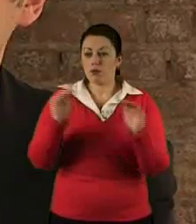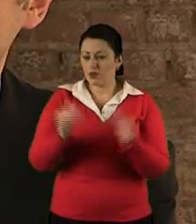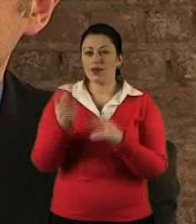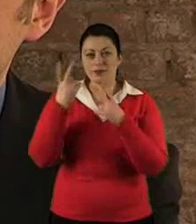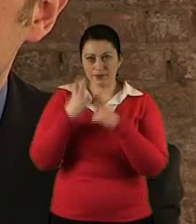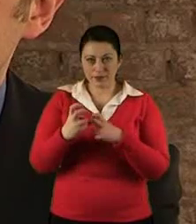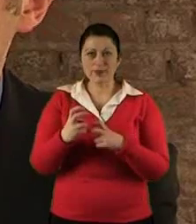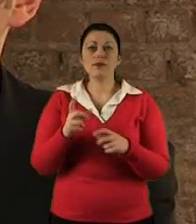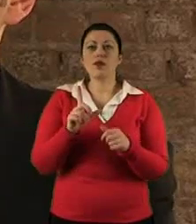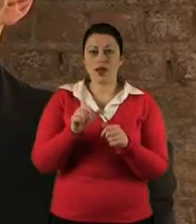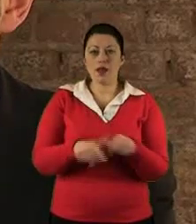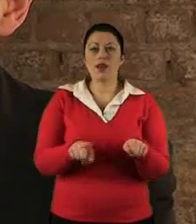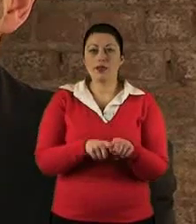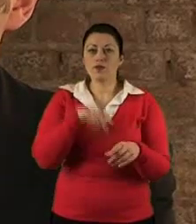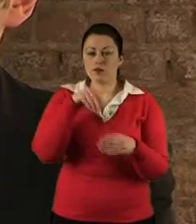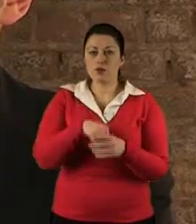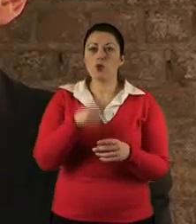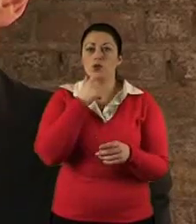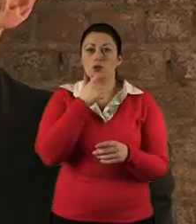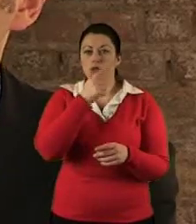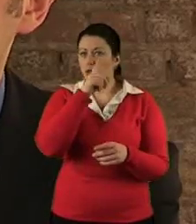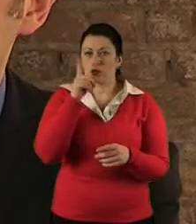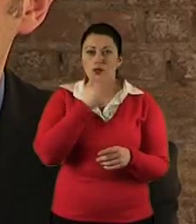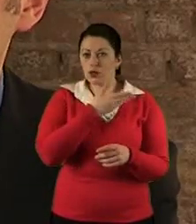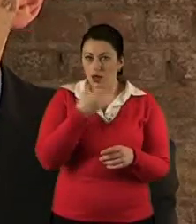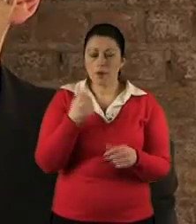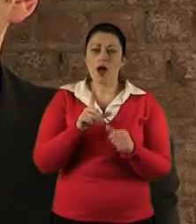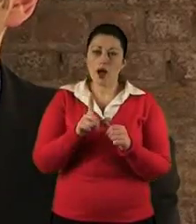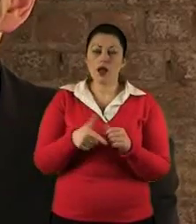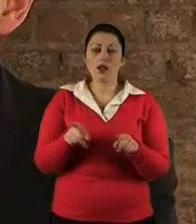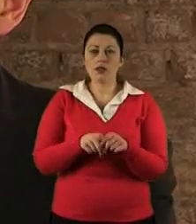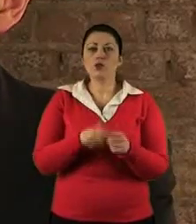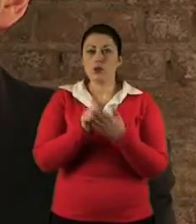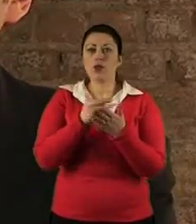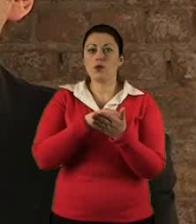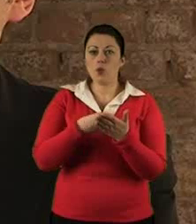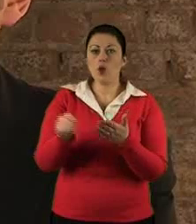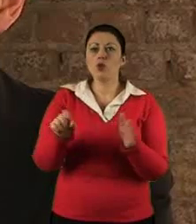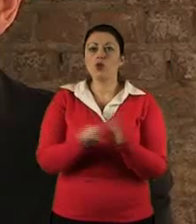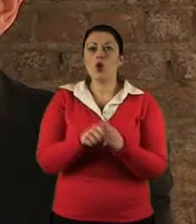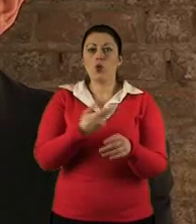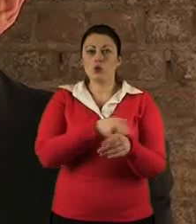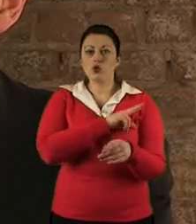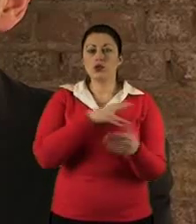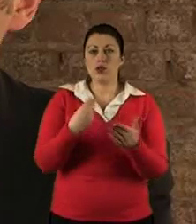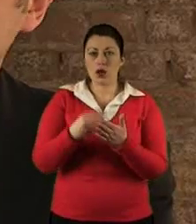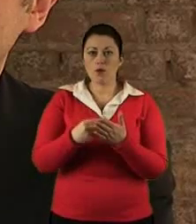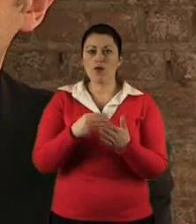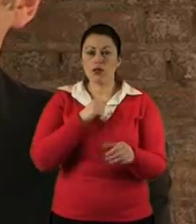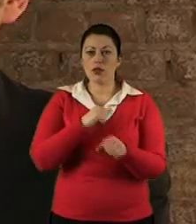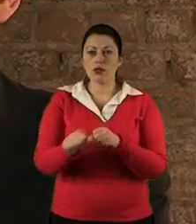kosztów, inaczej podchodzimy do składek na ubezpieczenie społeczne, ale ogólna zasada jest taka, że w takim